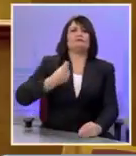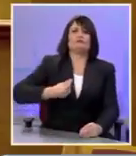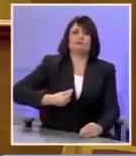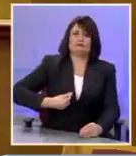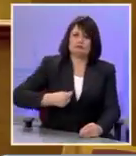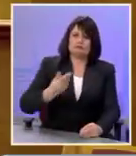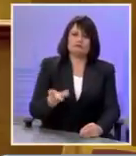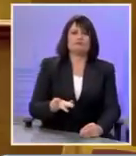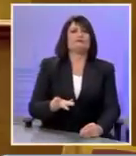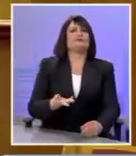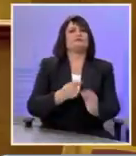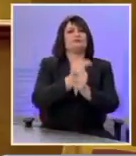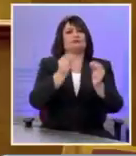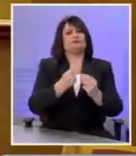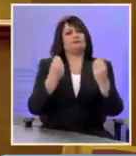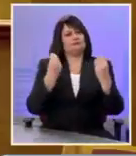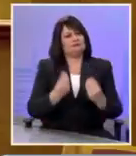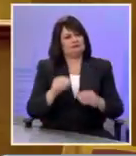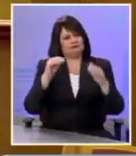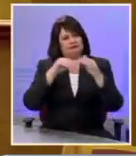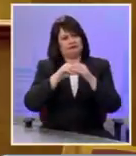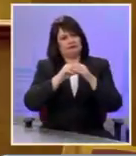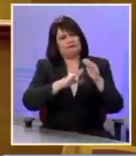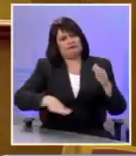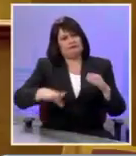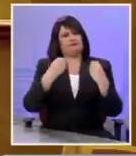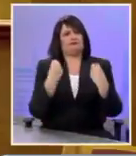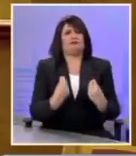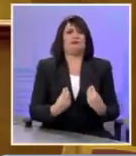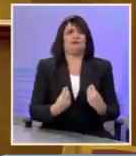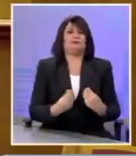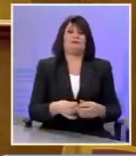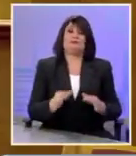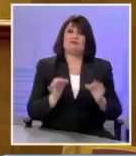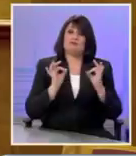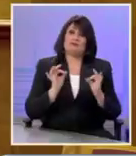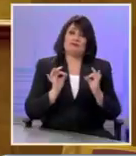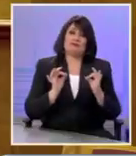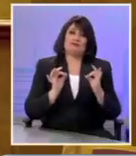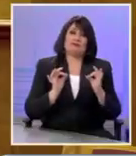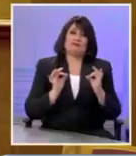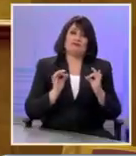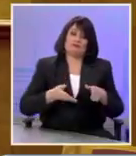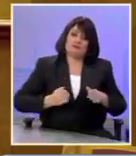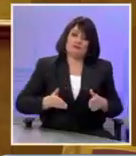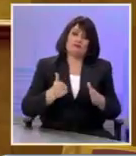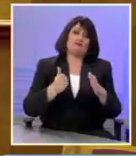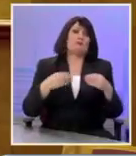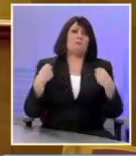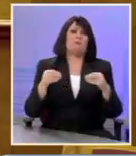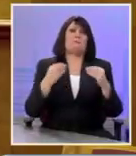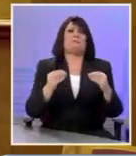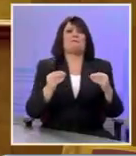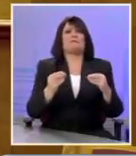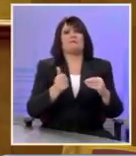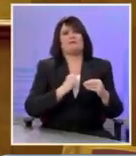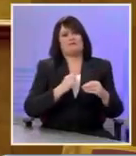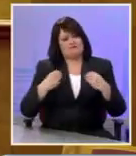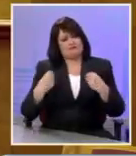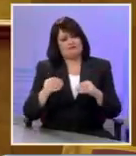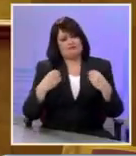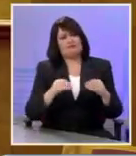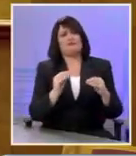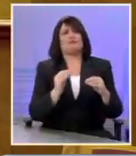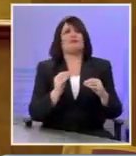για ένα γόνιμο επενδυτικό με περιβάλλον. Και βέβαια, να προχωρήσουν οι αποκρατικοποιήσεις.